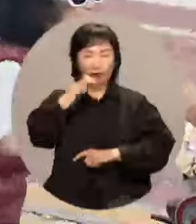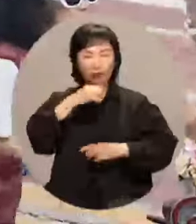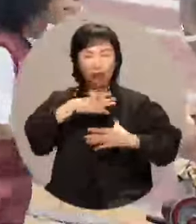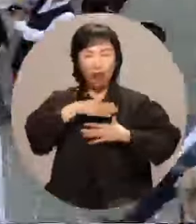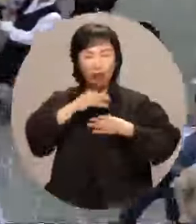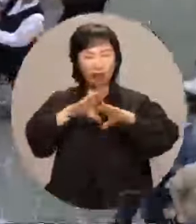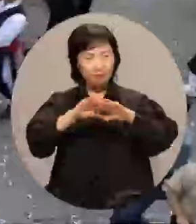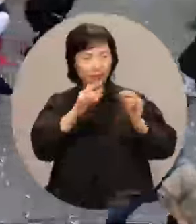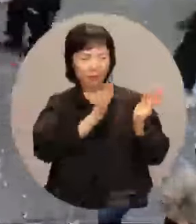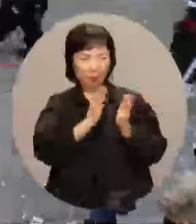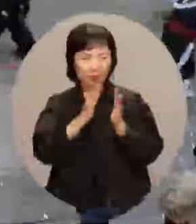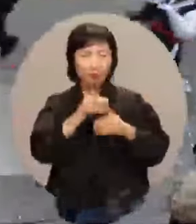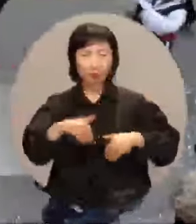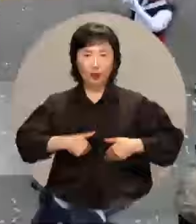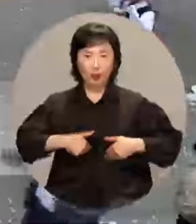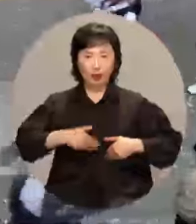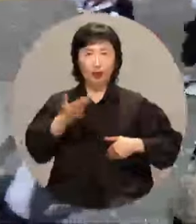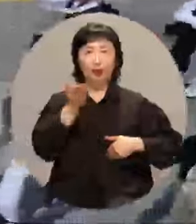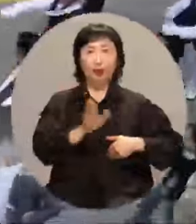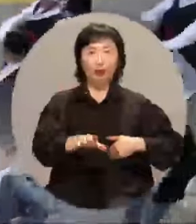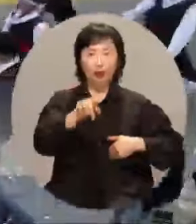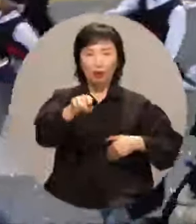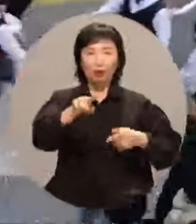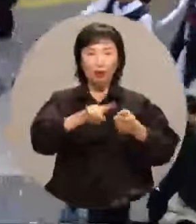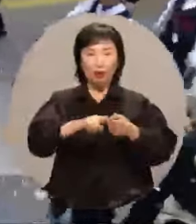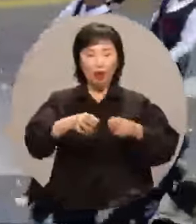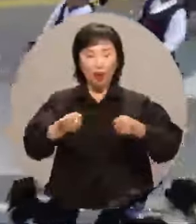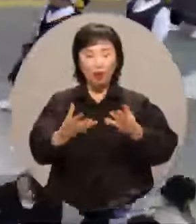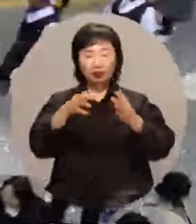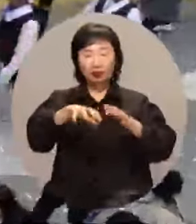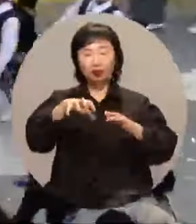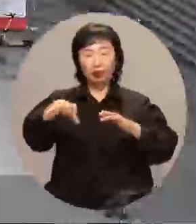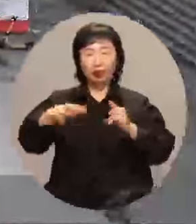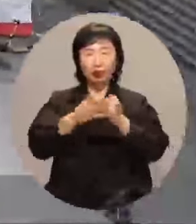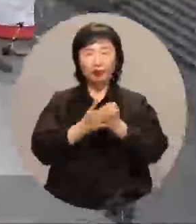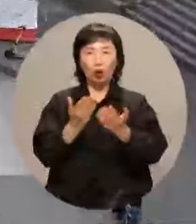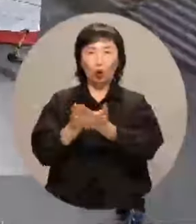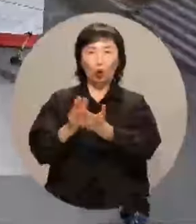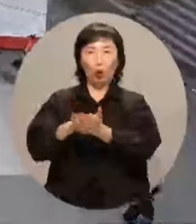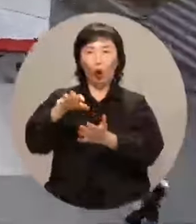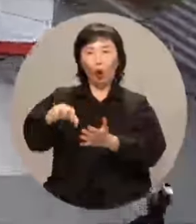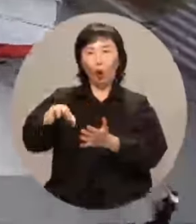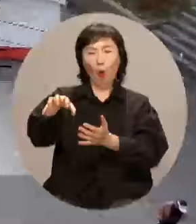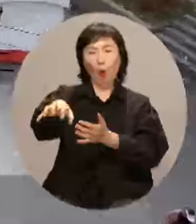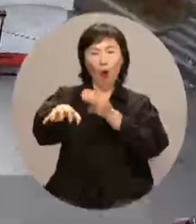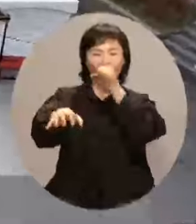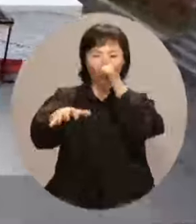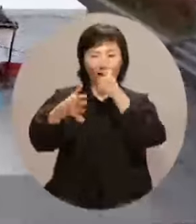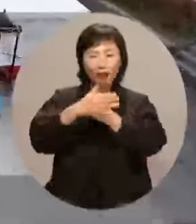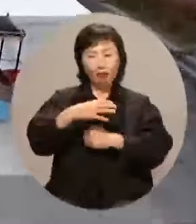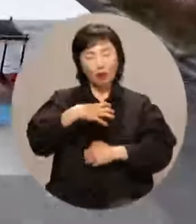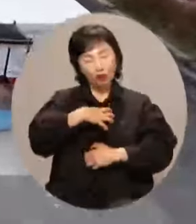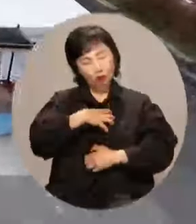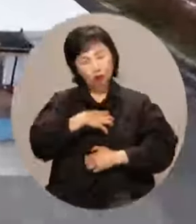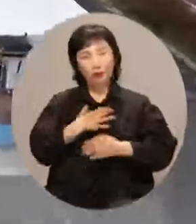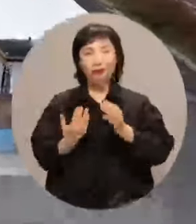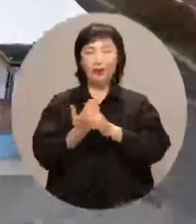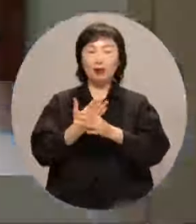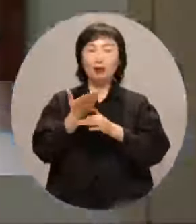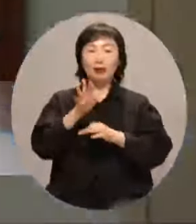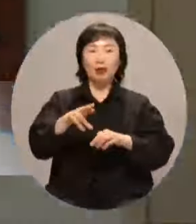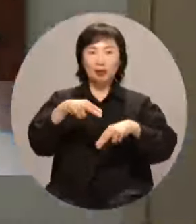필요했습니다. 특히 행사장 동선에 공사 현장이 있어 안전사고 우려가 제기됐습니다.